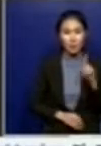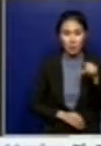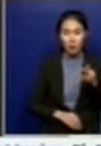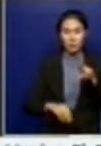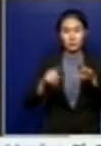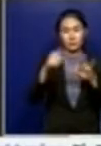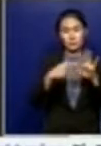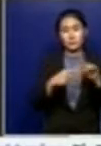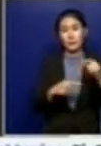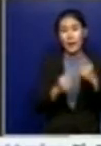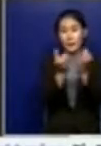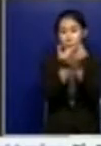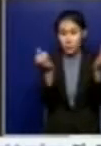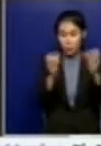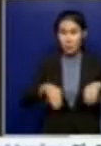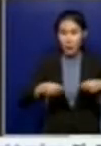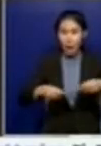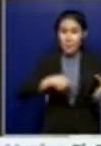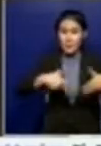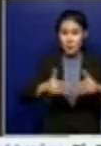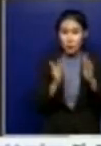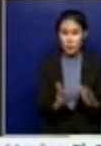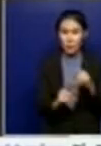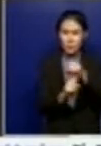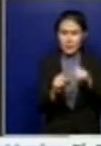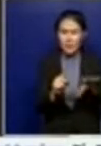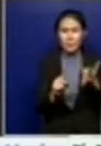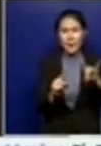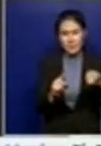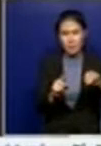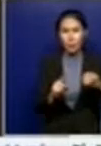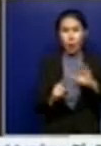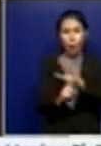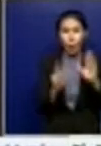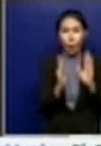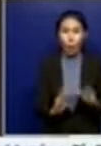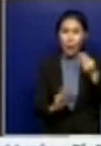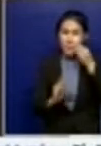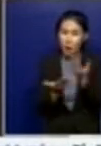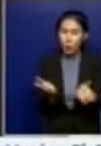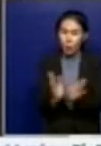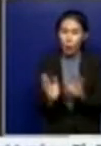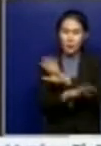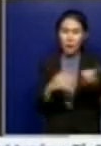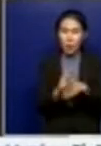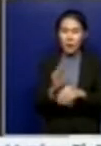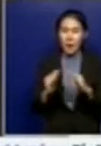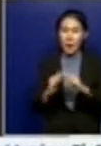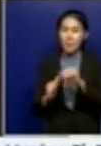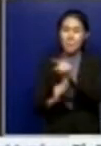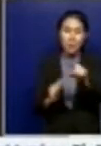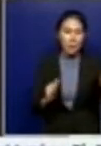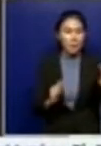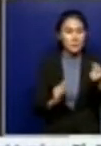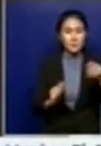ให้ประชาชนรวมจำนวนทั้งสิ้น 80% นะครับของจำนวนครัวเรือนทั้งหมดที่มีอยู่จาก14ล้านครัว